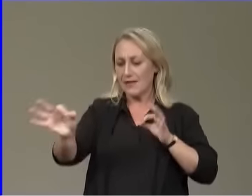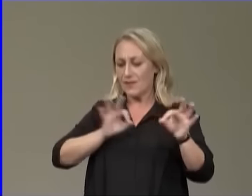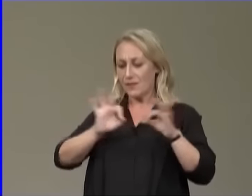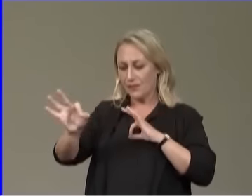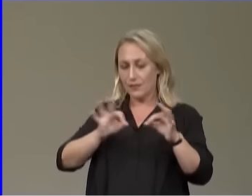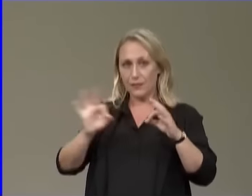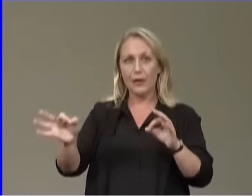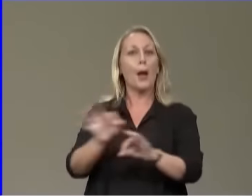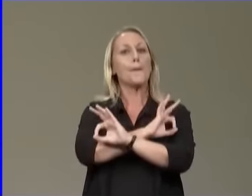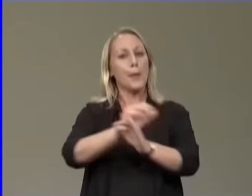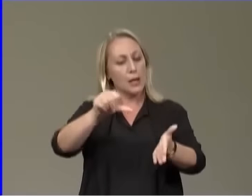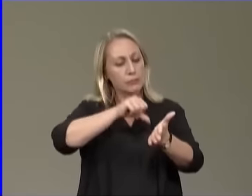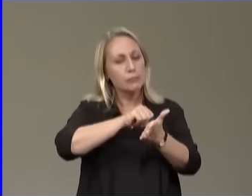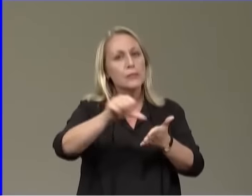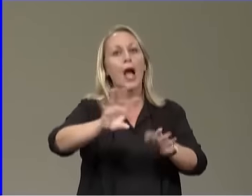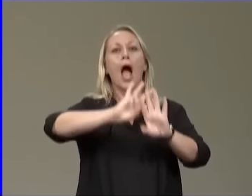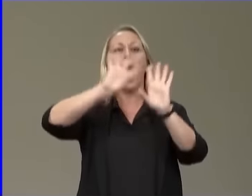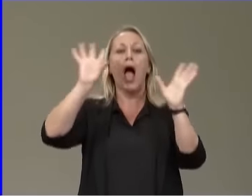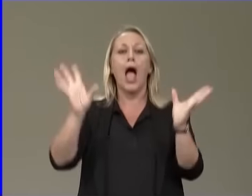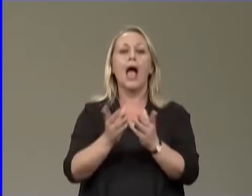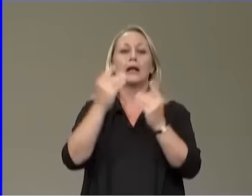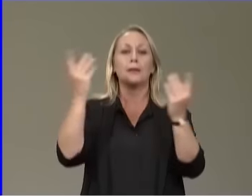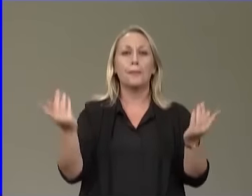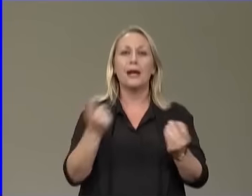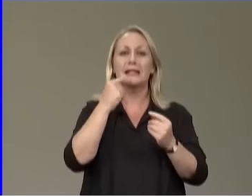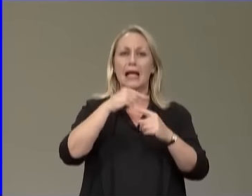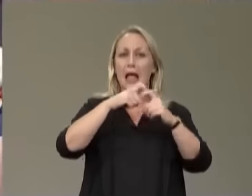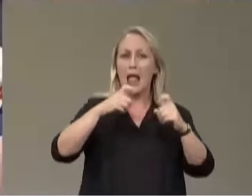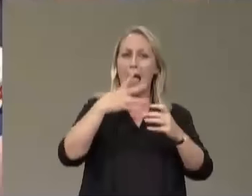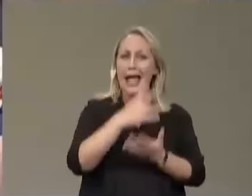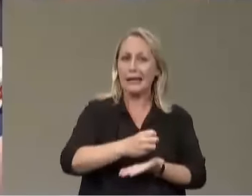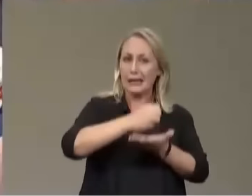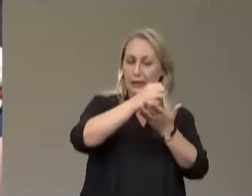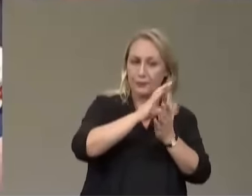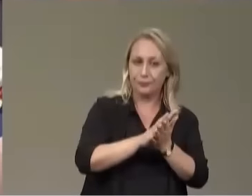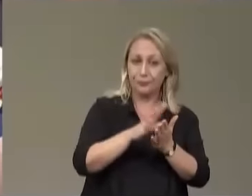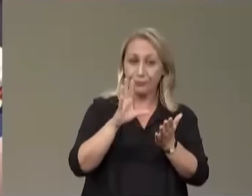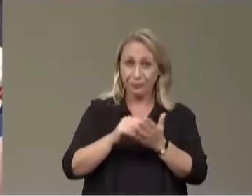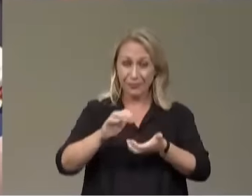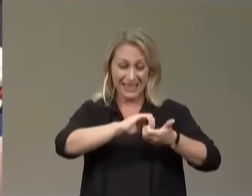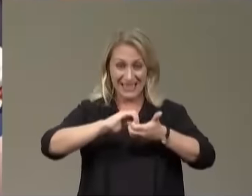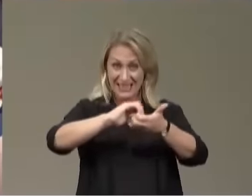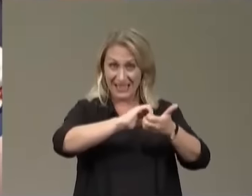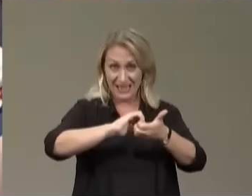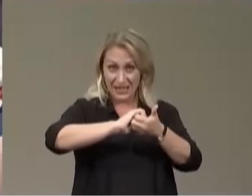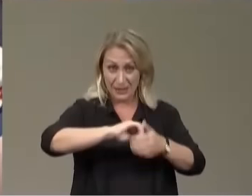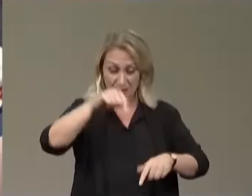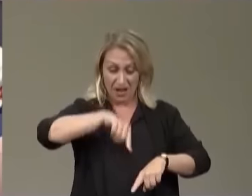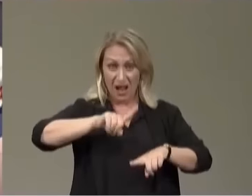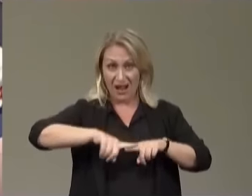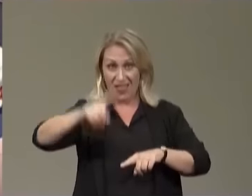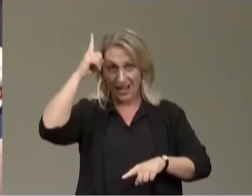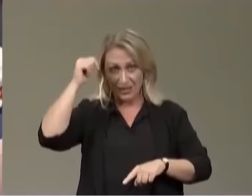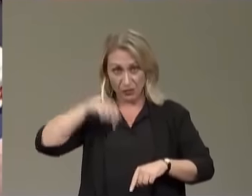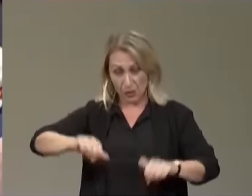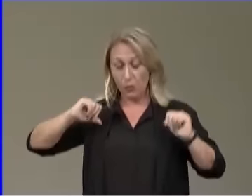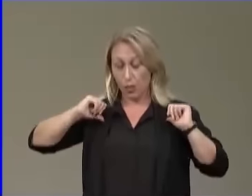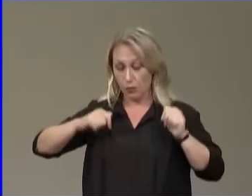εξάλληψης των όποιων εμπράγματων βαρών. Οι συνεταιρισμοί της χώρας γνωρίζουν πόσο σημαντική είναι αυτή η